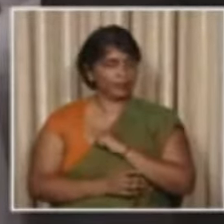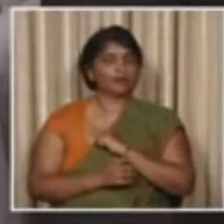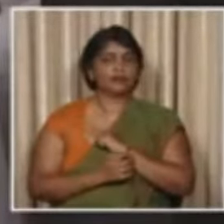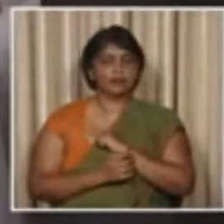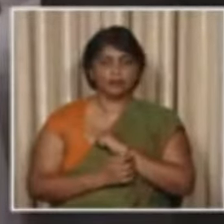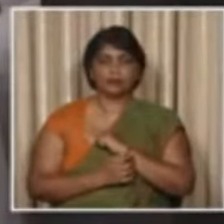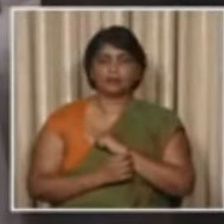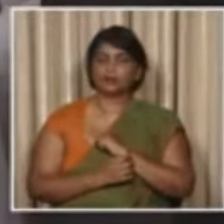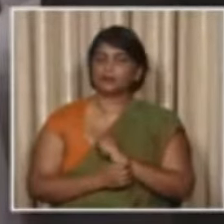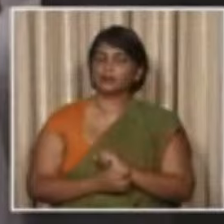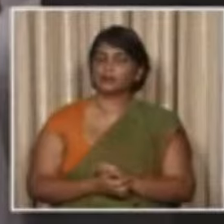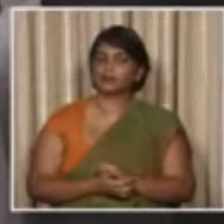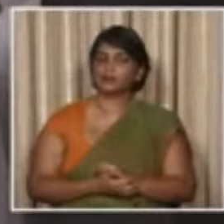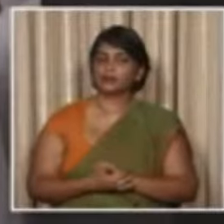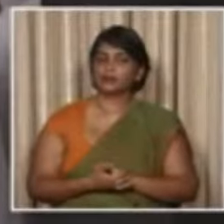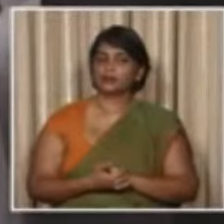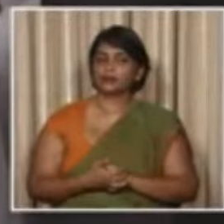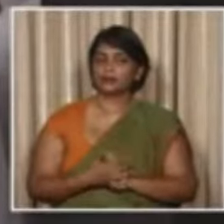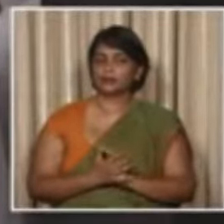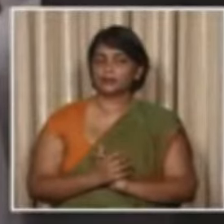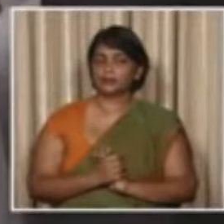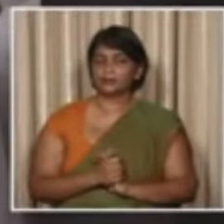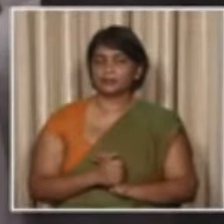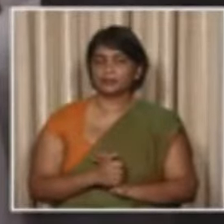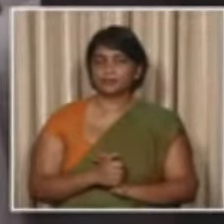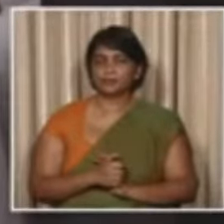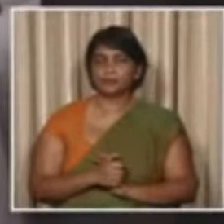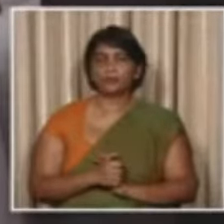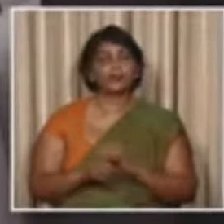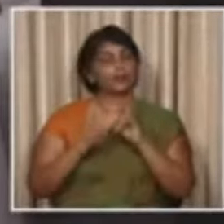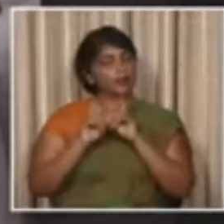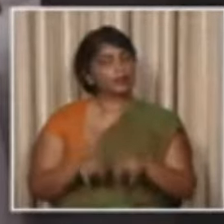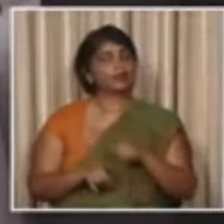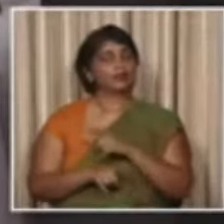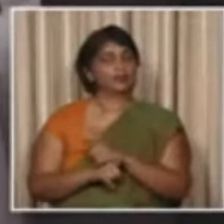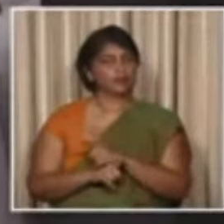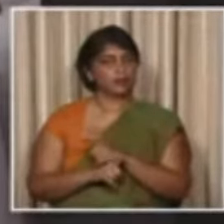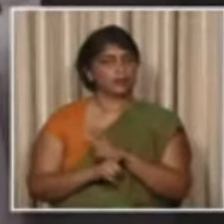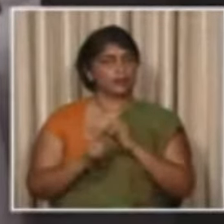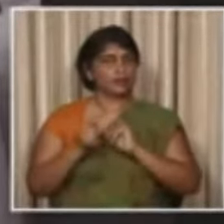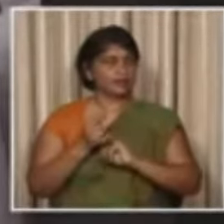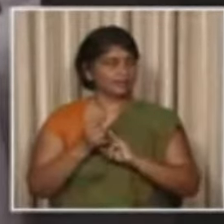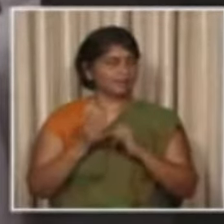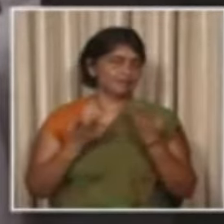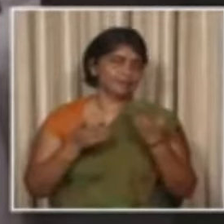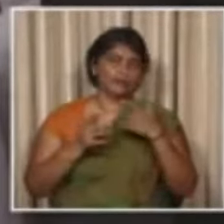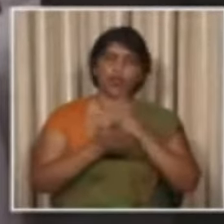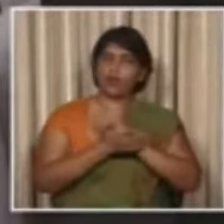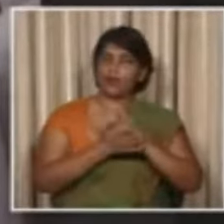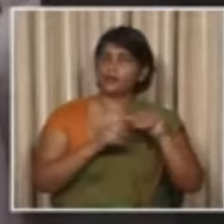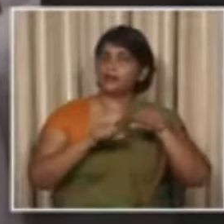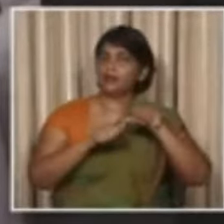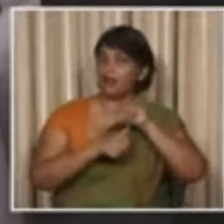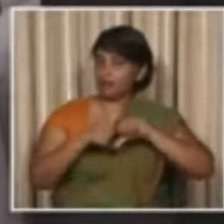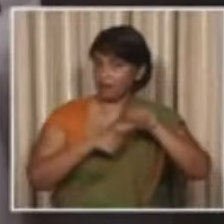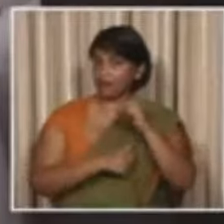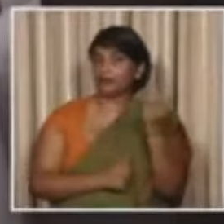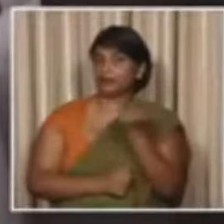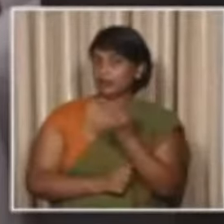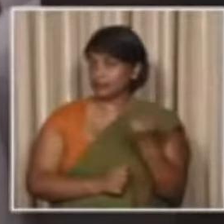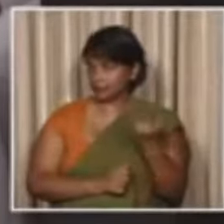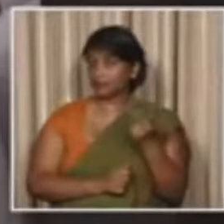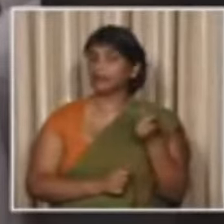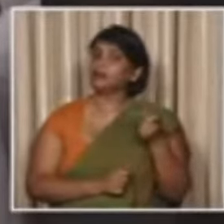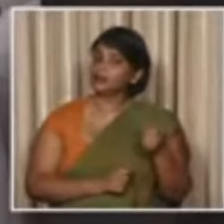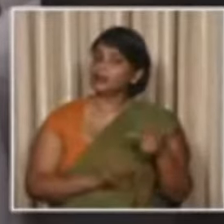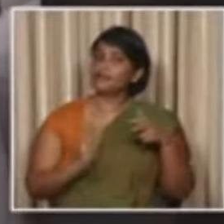The Hotels Association of Sri Lanka ඒ වගේම SLITO මේ ආයතන දෙකෙන්ම